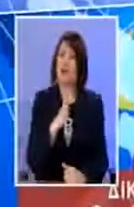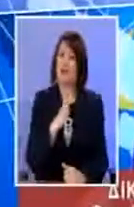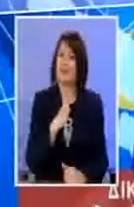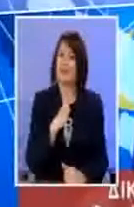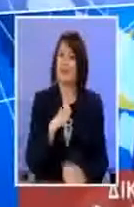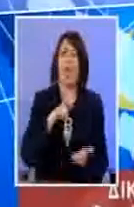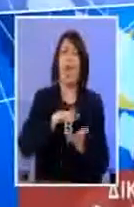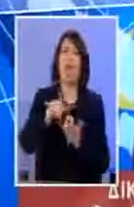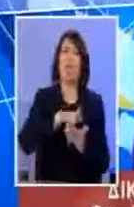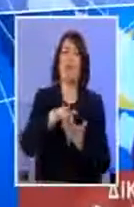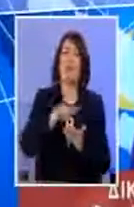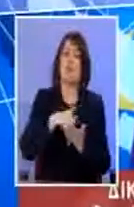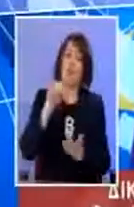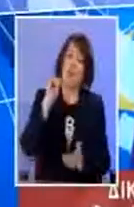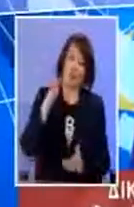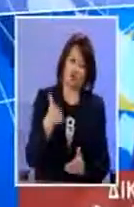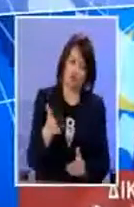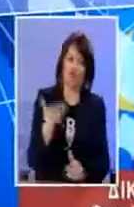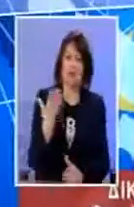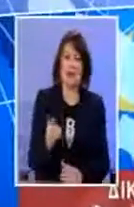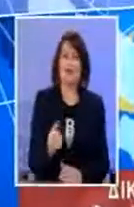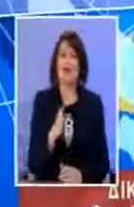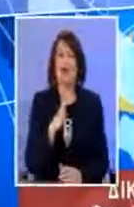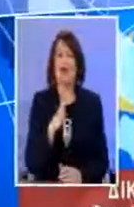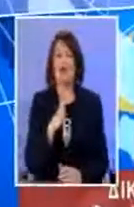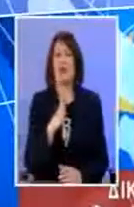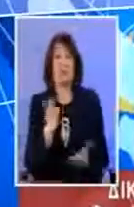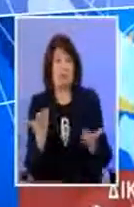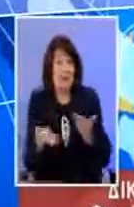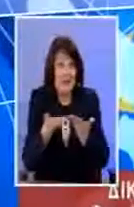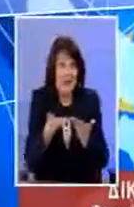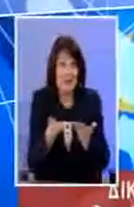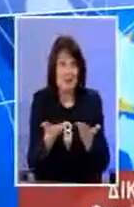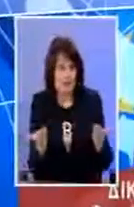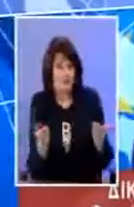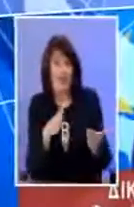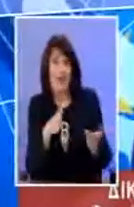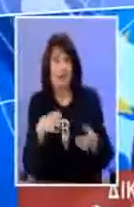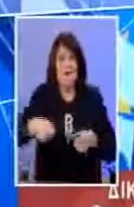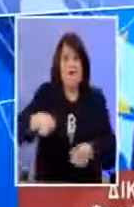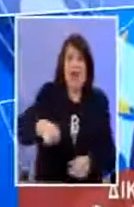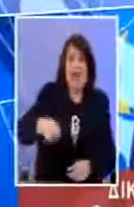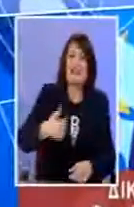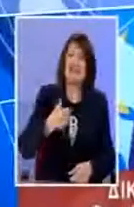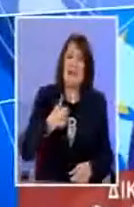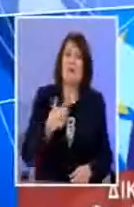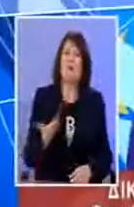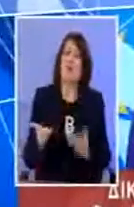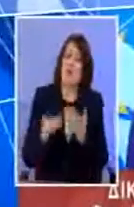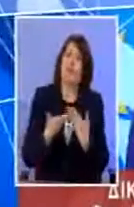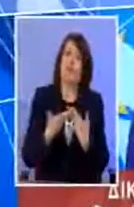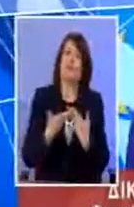στο αεροδρόμιο ή και έξω που προσφέρονται να βοηθήσουν. Δηλαδή να κρατήσουν τη βαλίτσα, να κάνουν